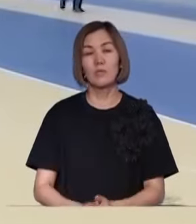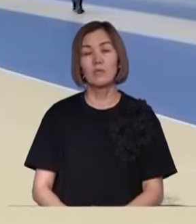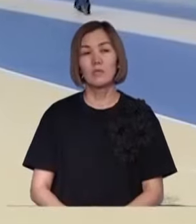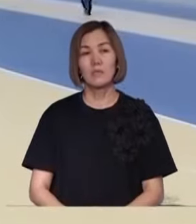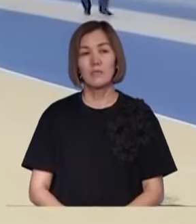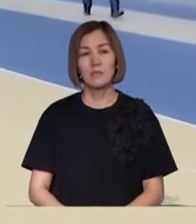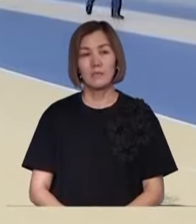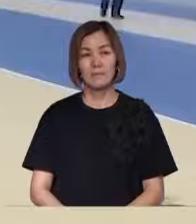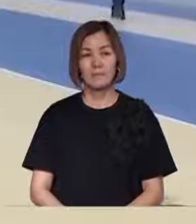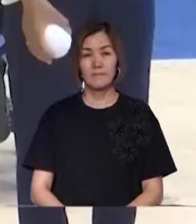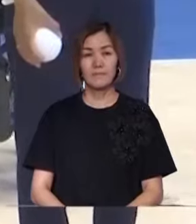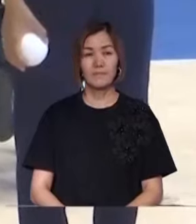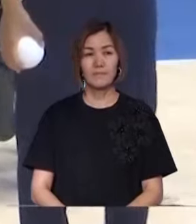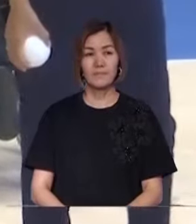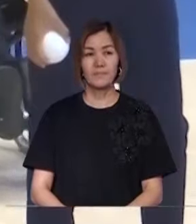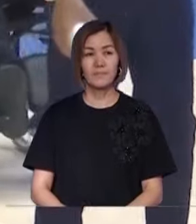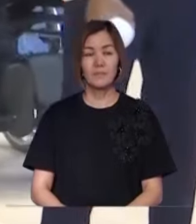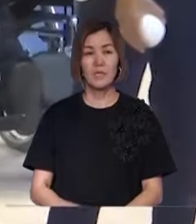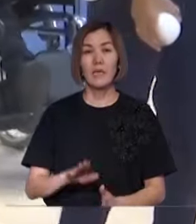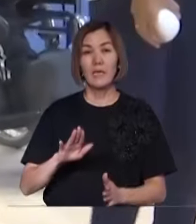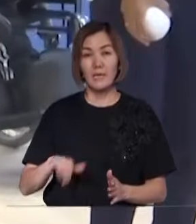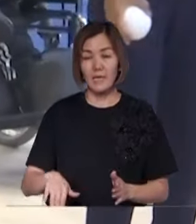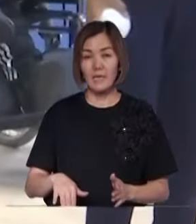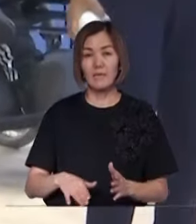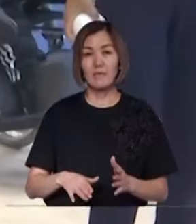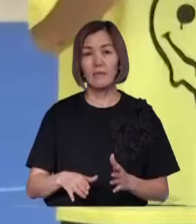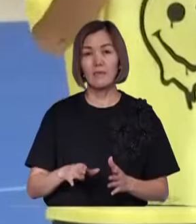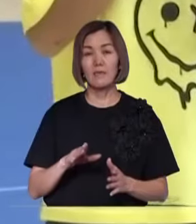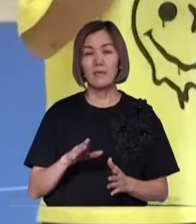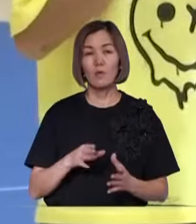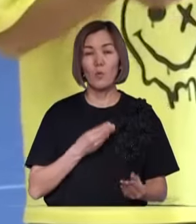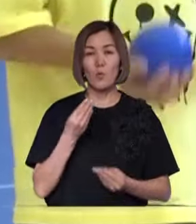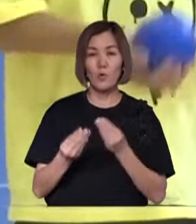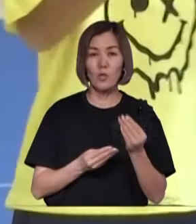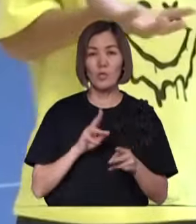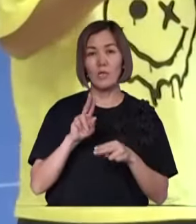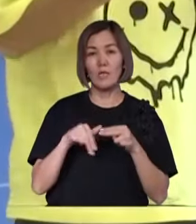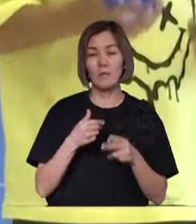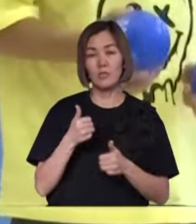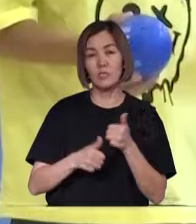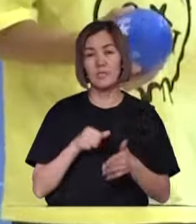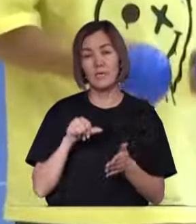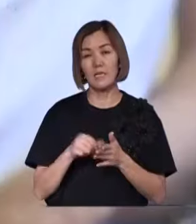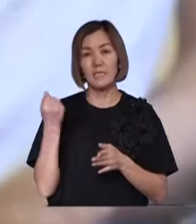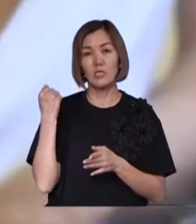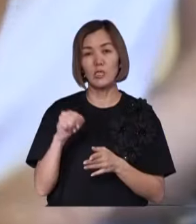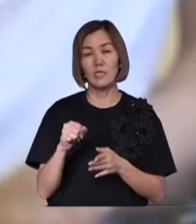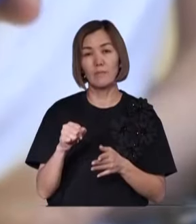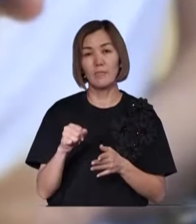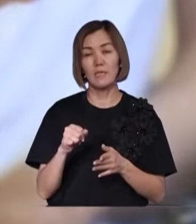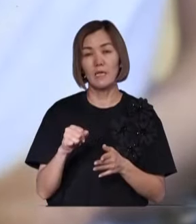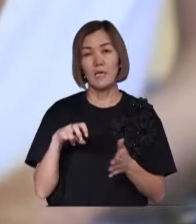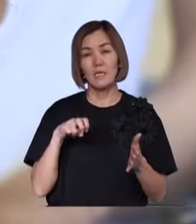боча ойынын жарыс өткізіп жатыр. Бұдан кейін балалар эстафеталық ойын ойнап, жеңіл атлетика жарысына қатысты. Жеңімпаздар диплом және